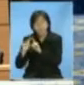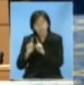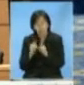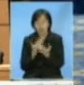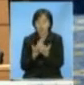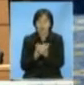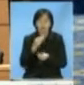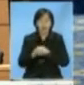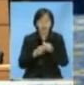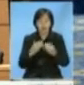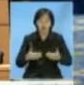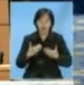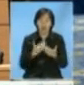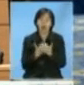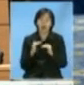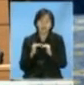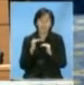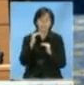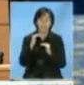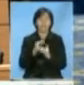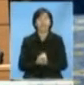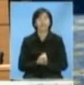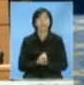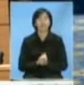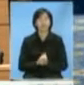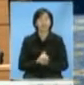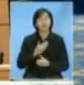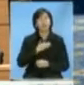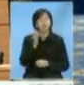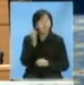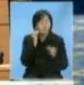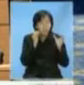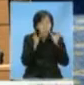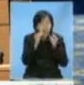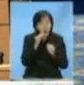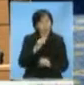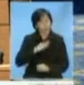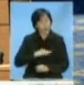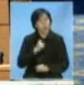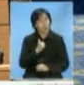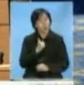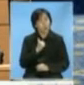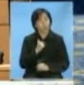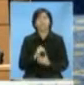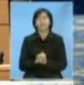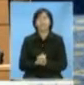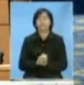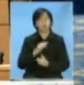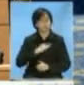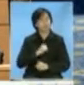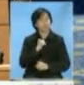เกษตรได้ราคาสูงขึ้นฟังแล้วดูดีฟังแ